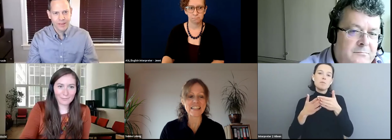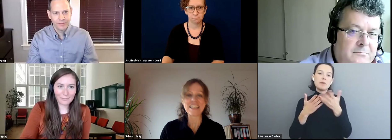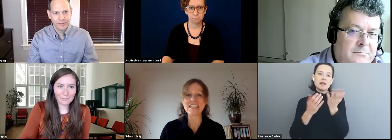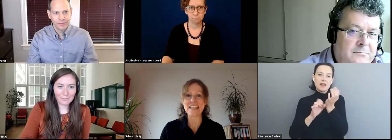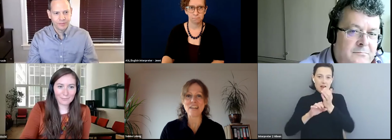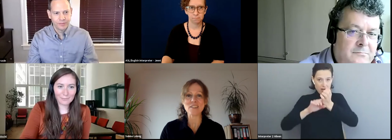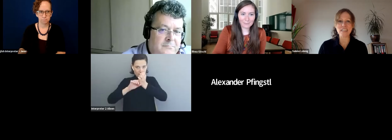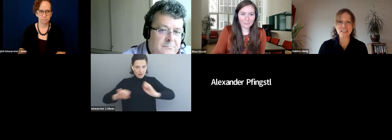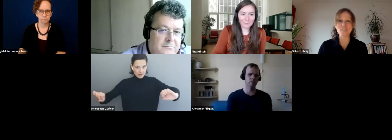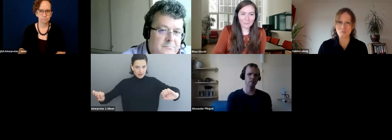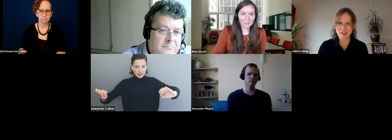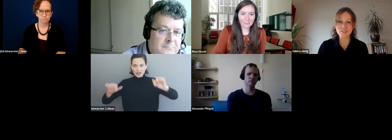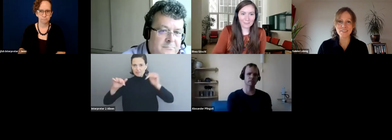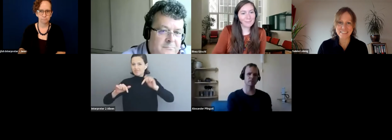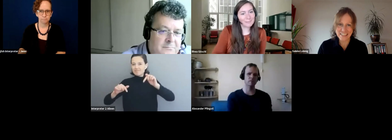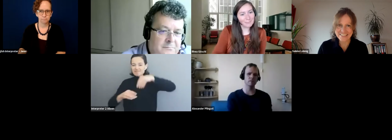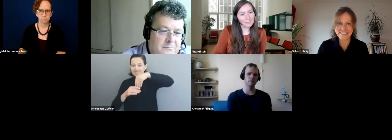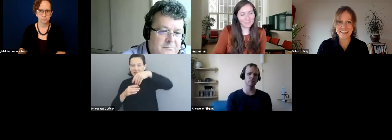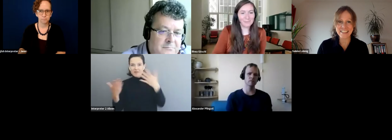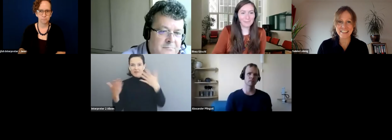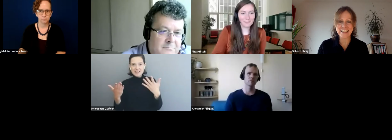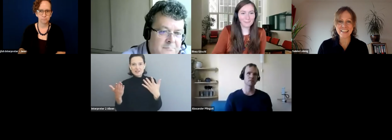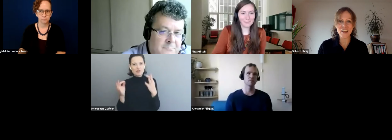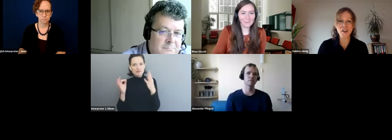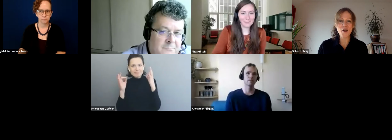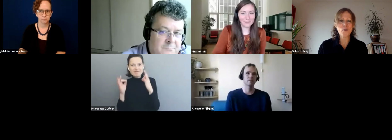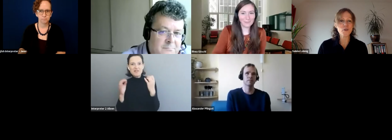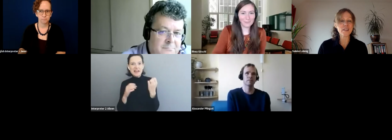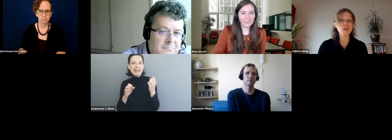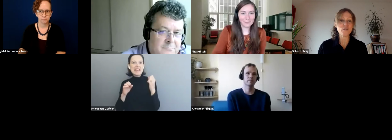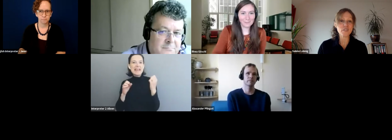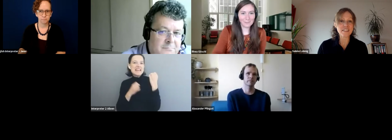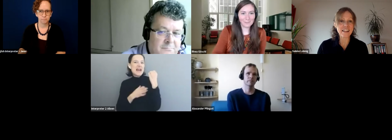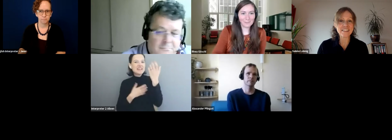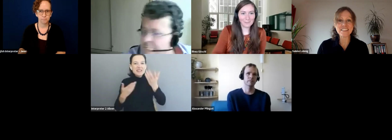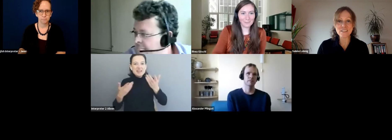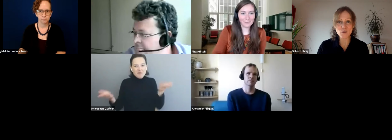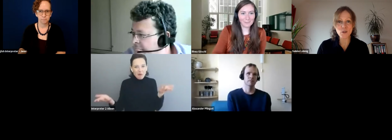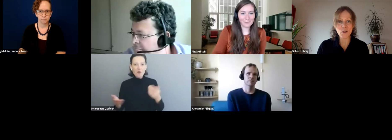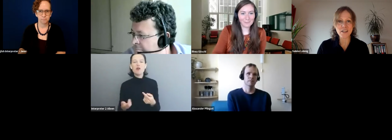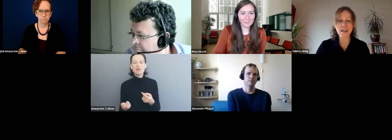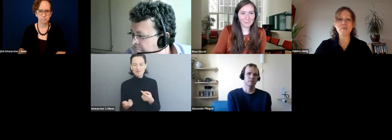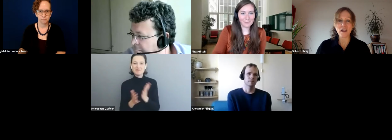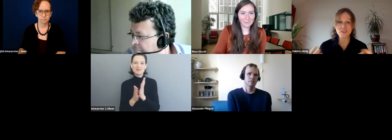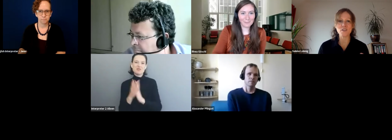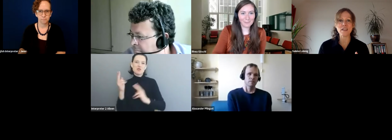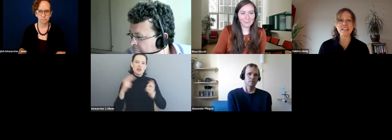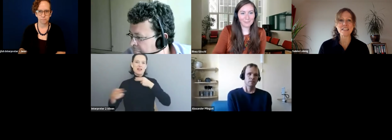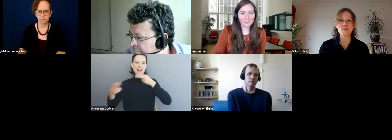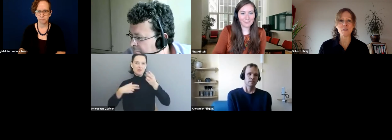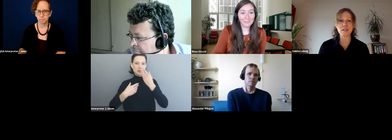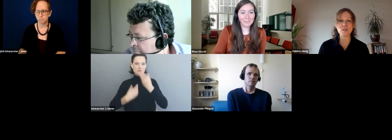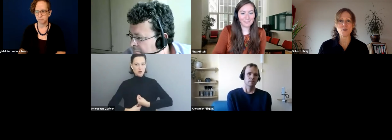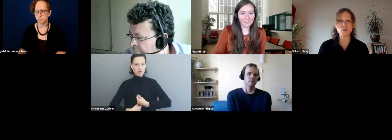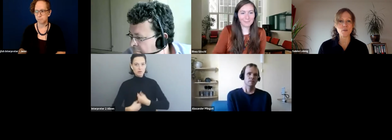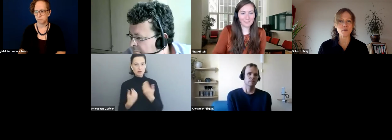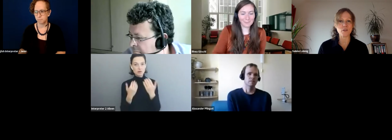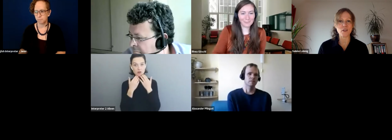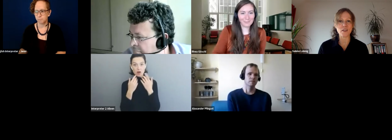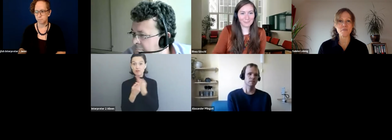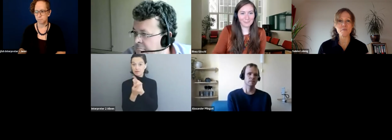Rea, Andreas, Klaus, Seth und Markus. Da ist die Energie. Und ich hoffe, dass alle, die zugehört haben, daraus auch wirklich